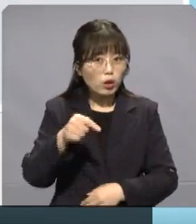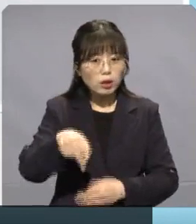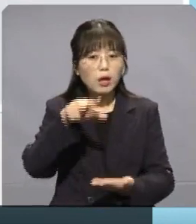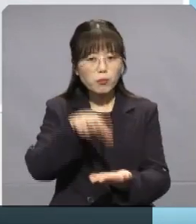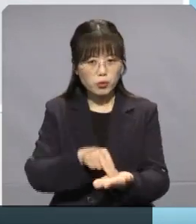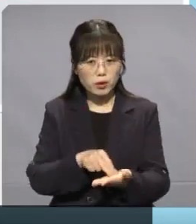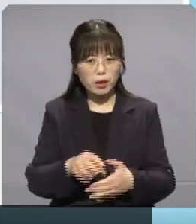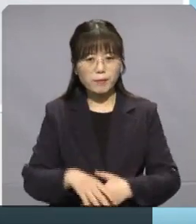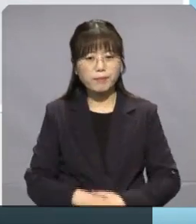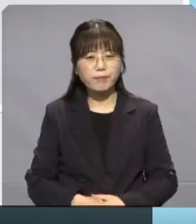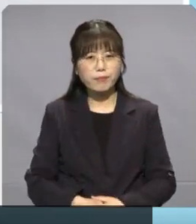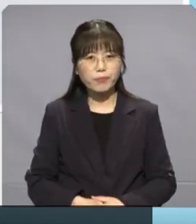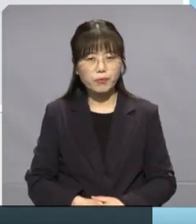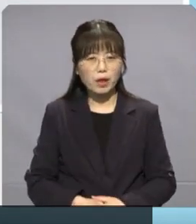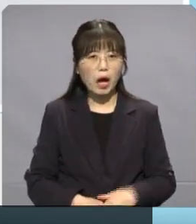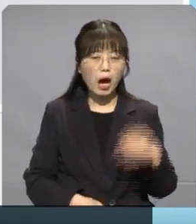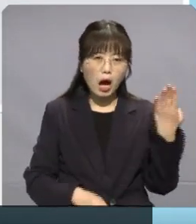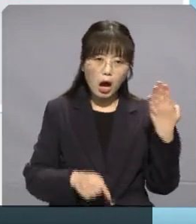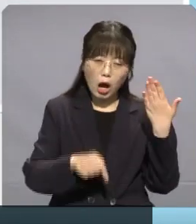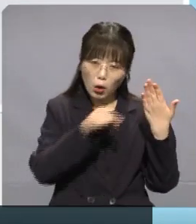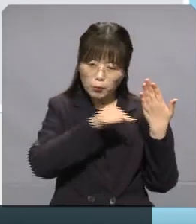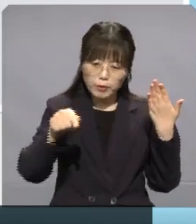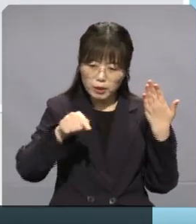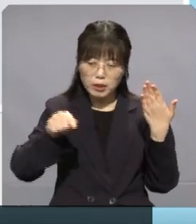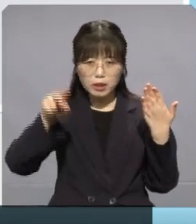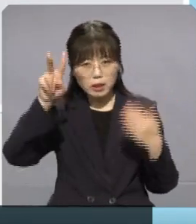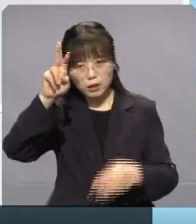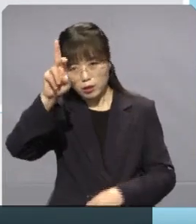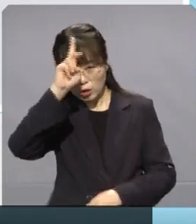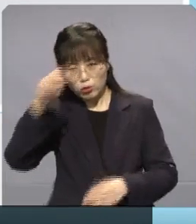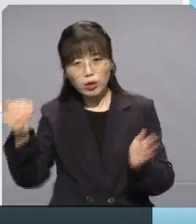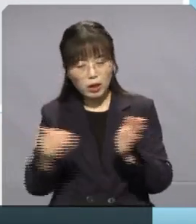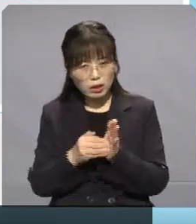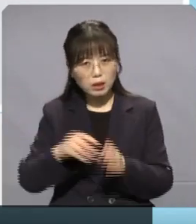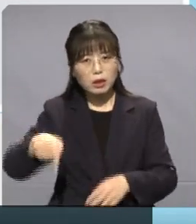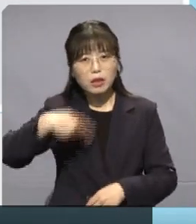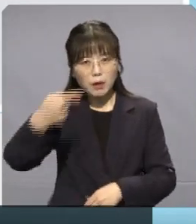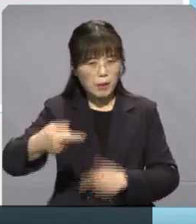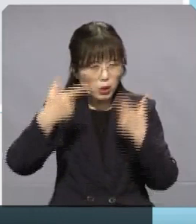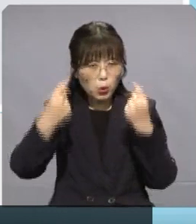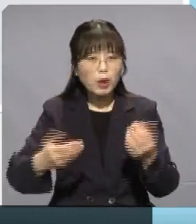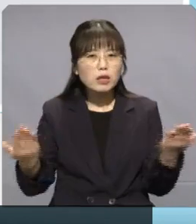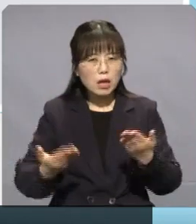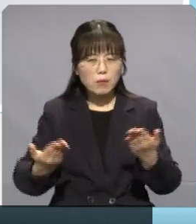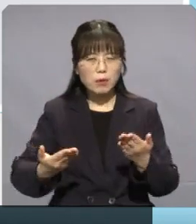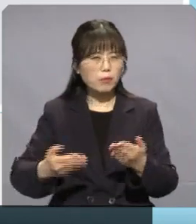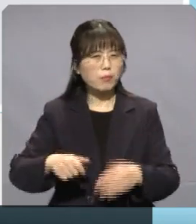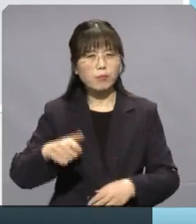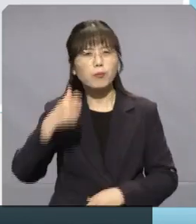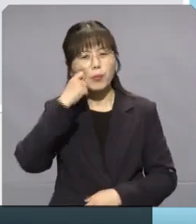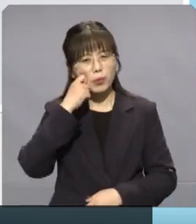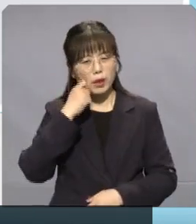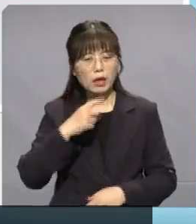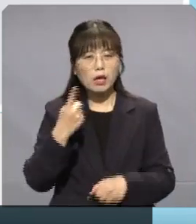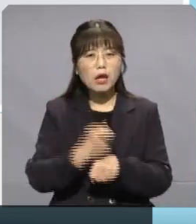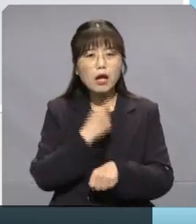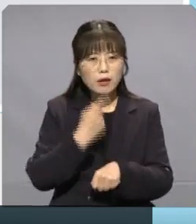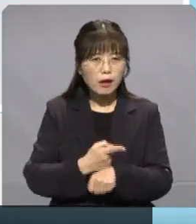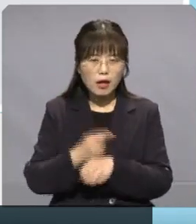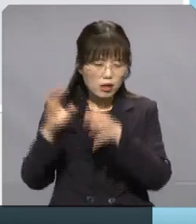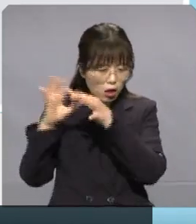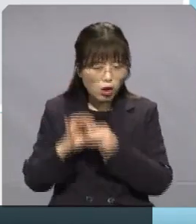뭐 진짜로 9시에서 24시까지 지금 일한 거 다음날 똑같이 하라면 절대 못 합니다. 네. 그래서 11시간의